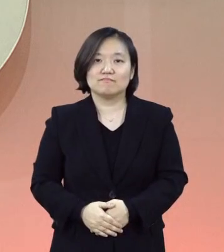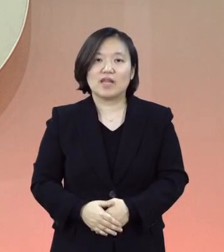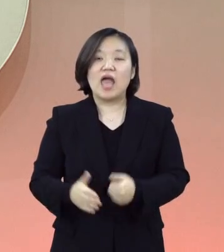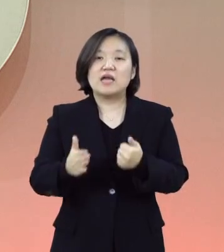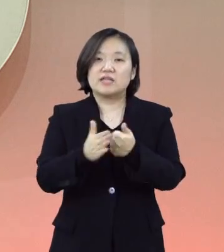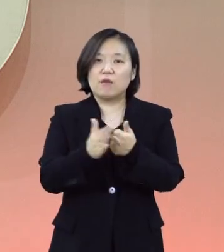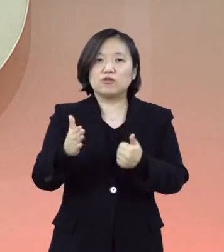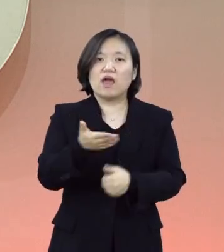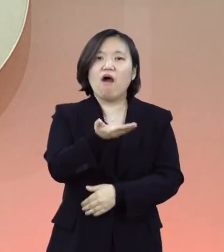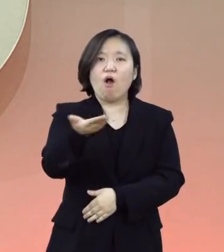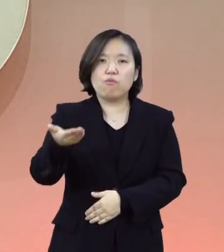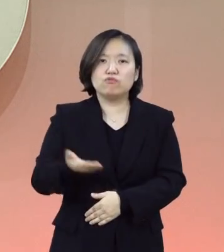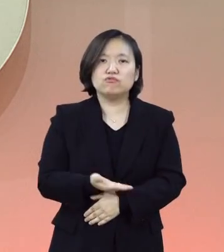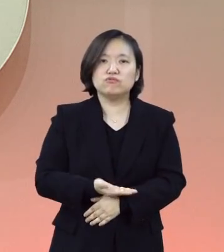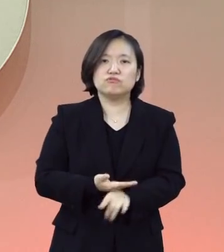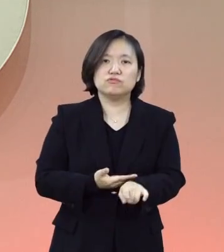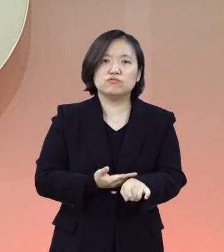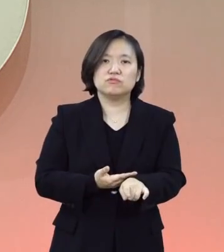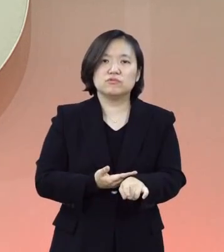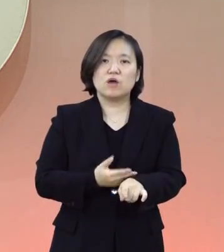원력이 중요합니다. 원력.